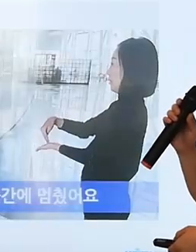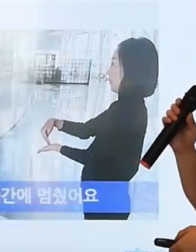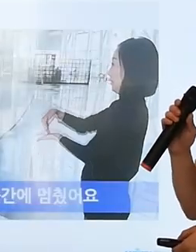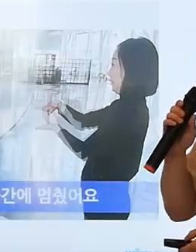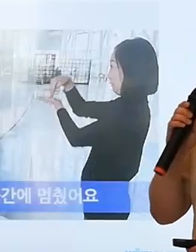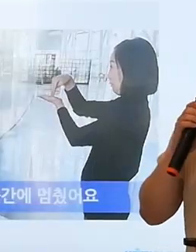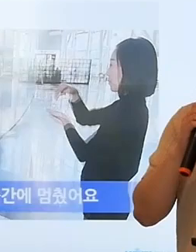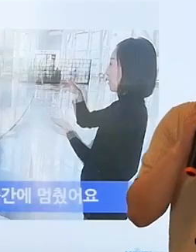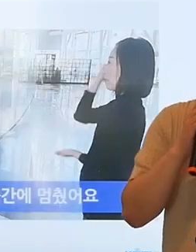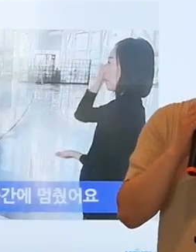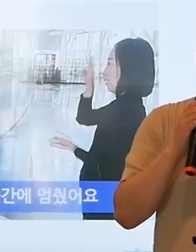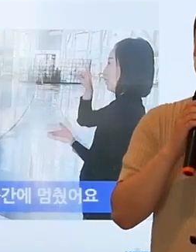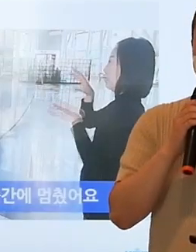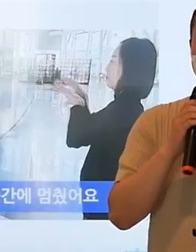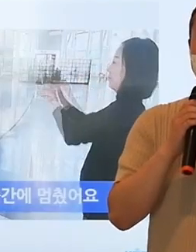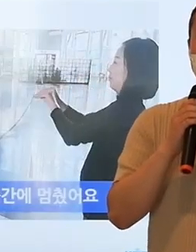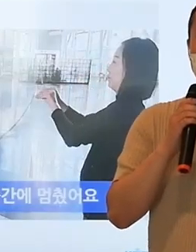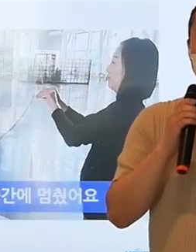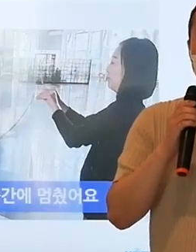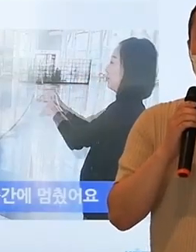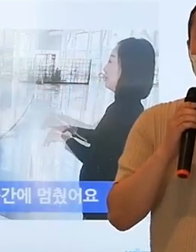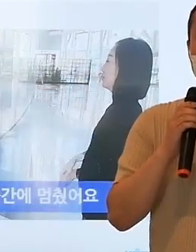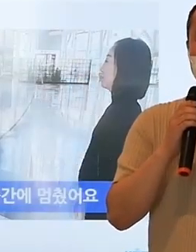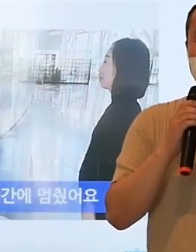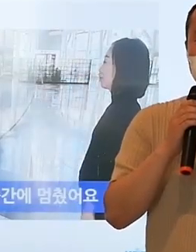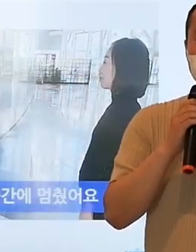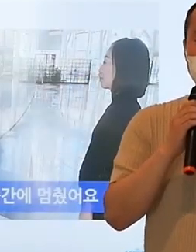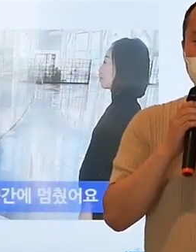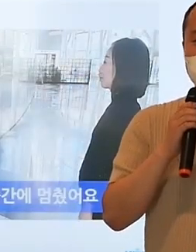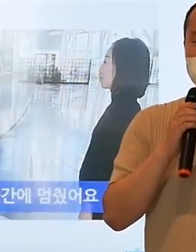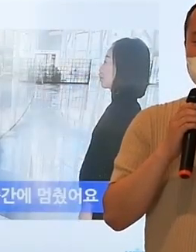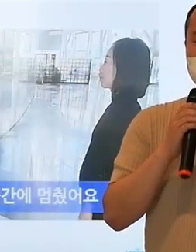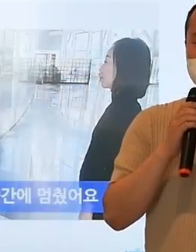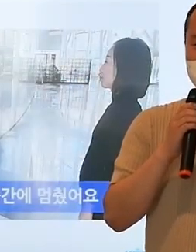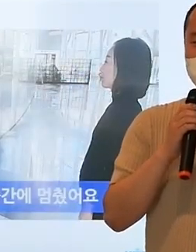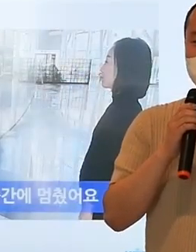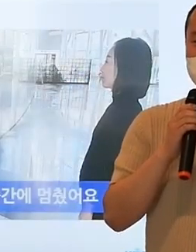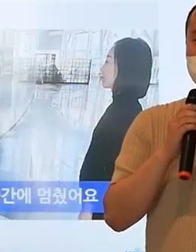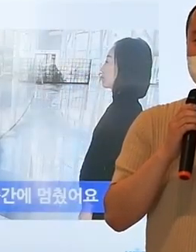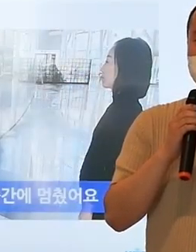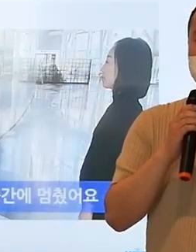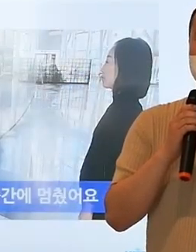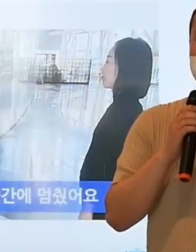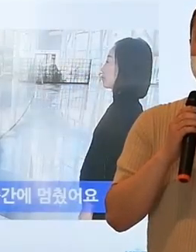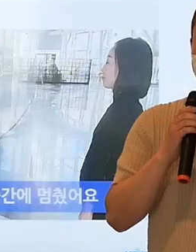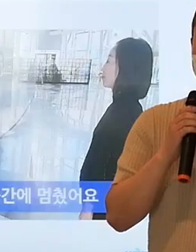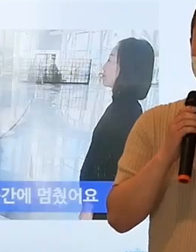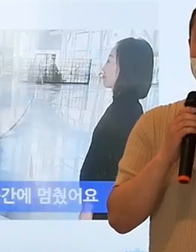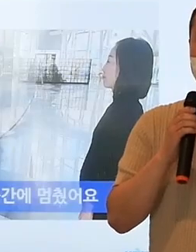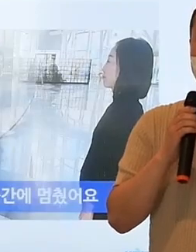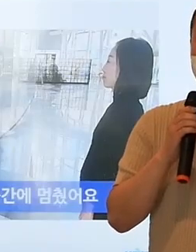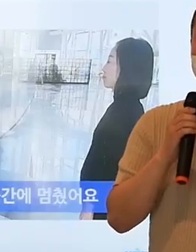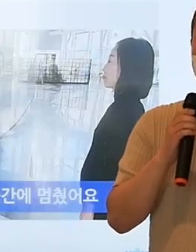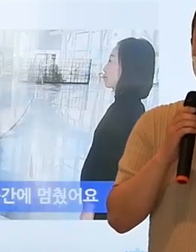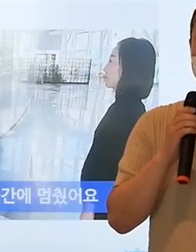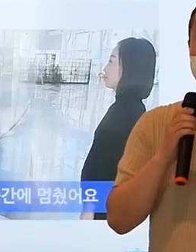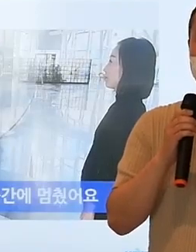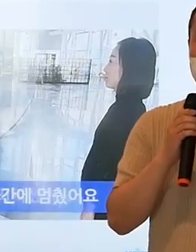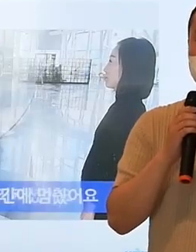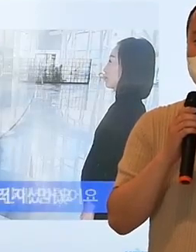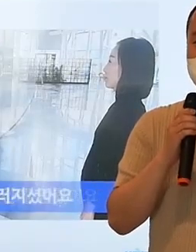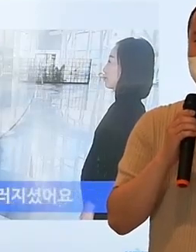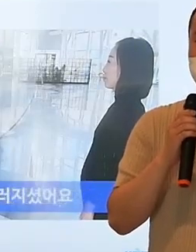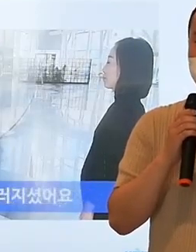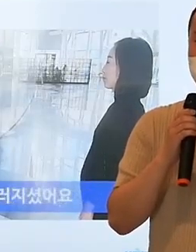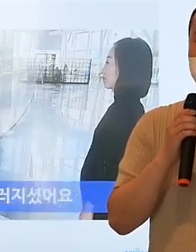있는 사람을 네, 그냥 가운데 있는 사람과 이제 그 아. 사람의 이제 비율이라든가 이런 거를 활용을 해서 이제 가까이 있고 그다음에 정면에서